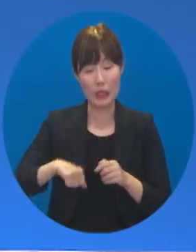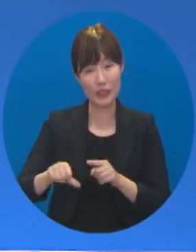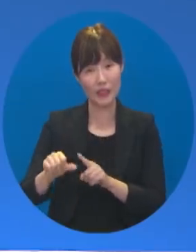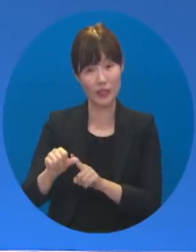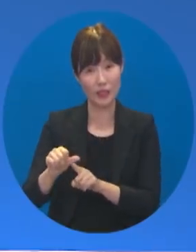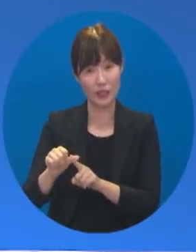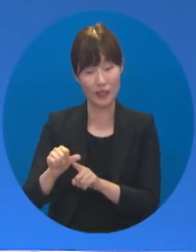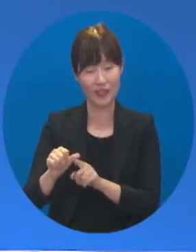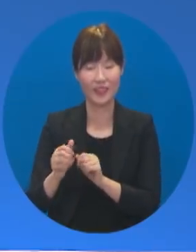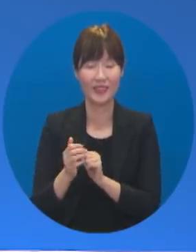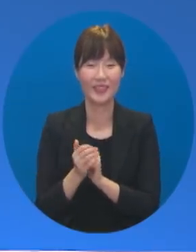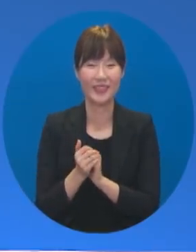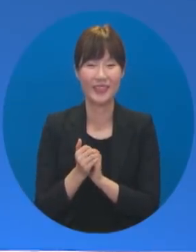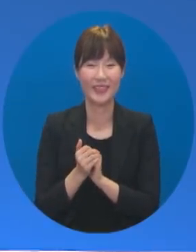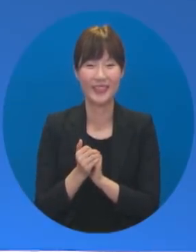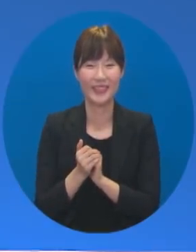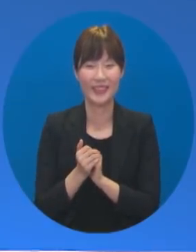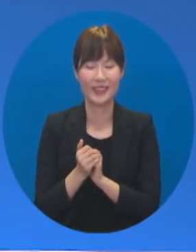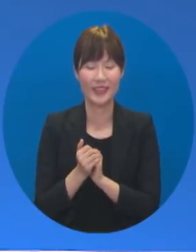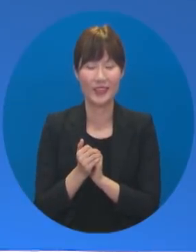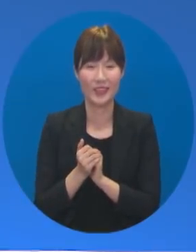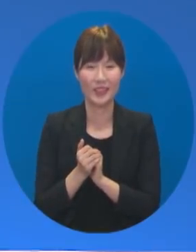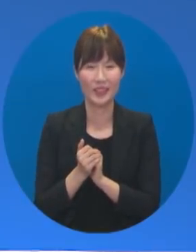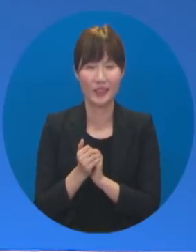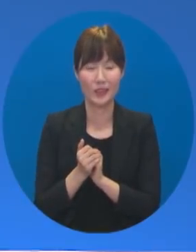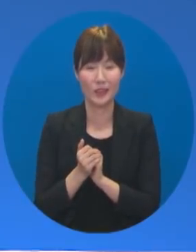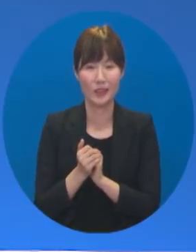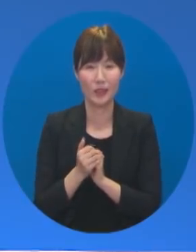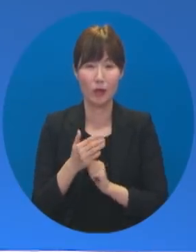원기가 아까 말씀드린 대로 이제 저도